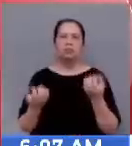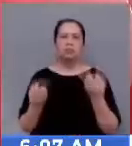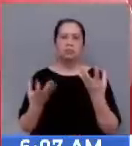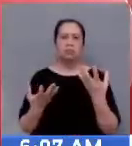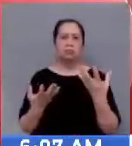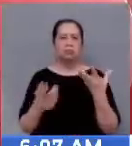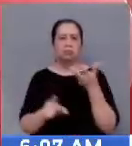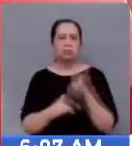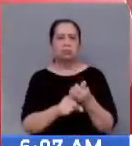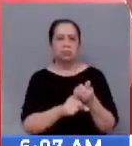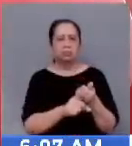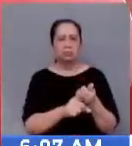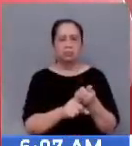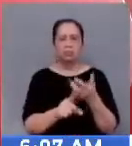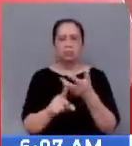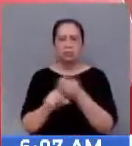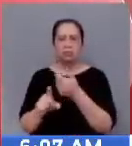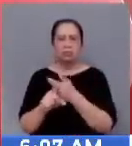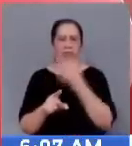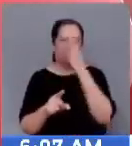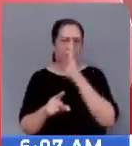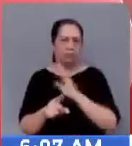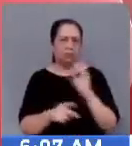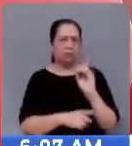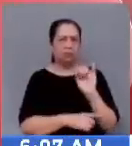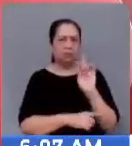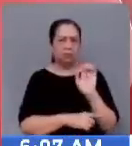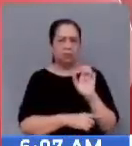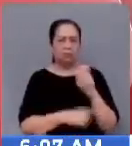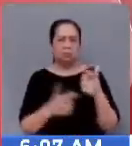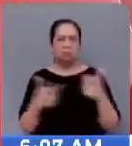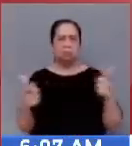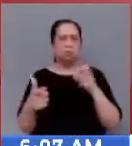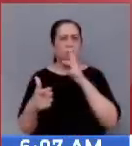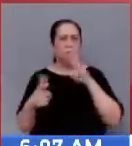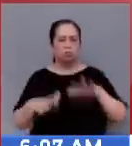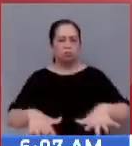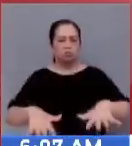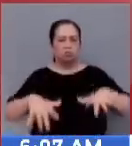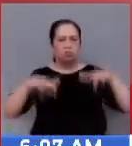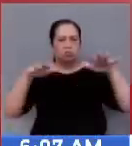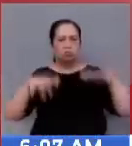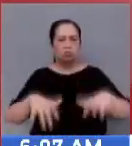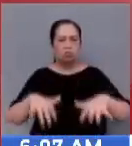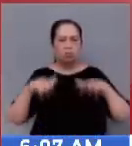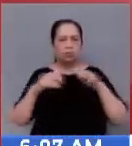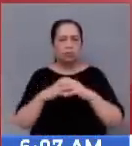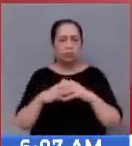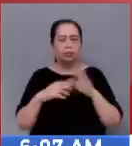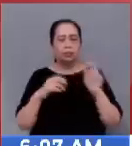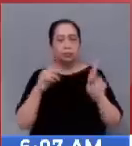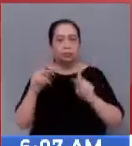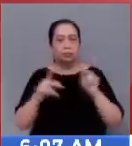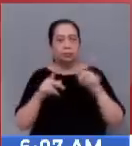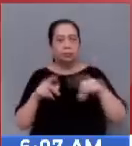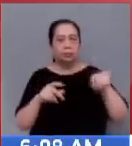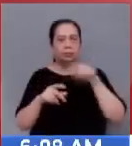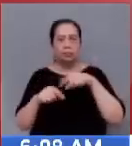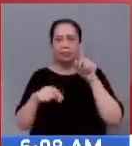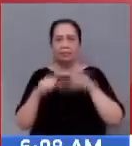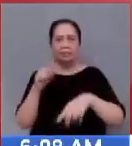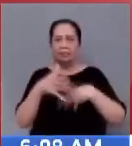sa pagkakasira po ng dike, paglaki po ng tubig, at ang mga tao po rito, hindi po makakalabas po